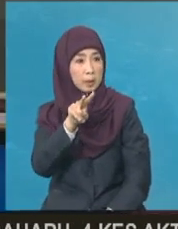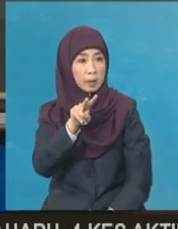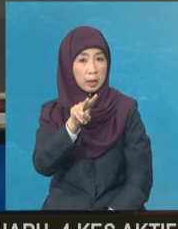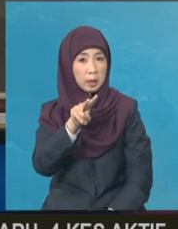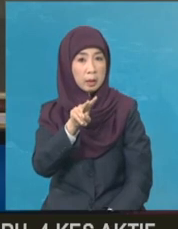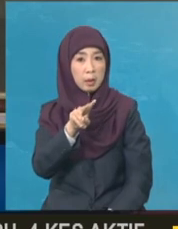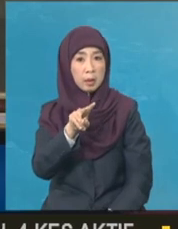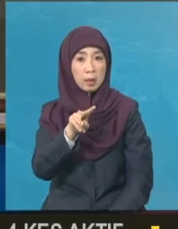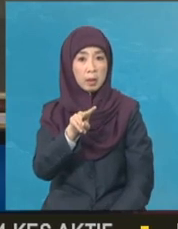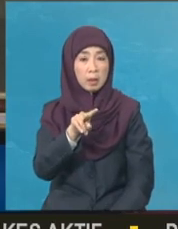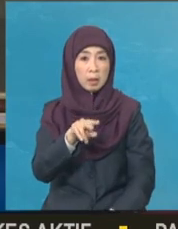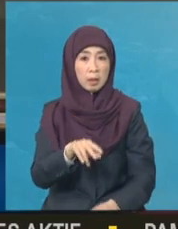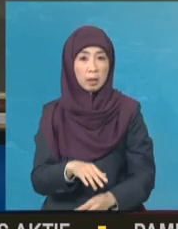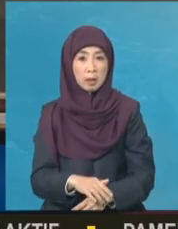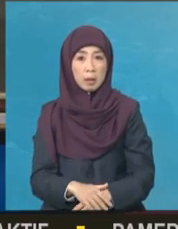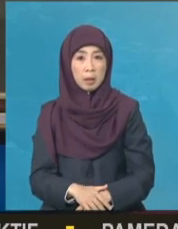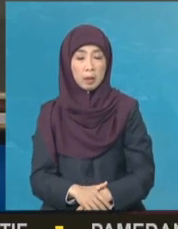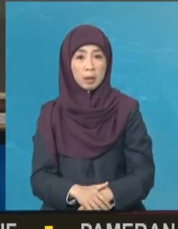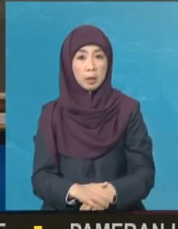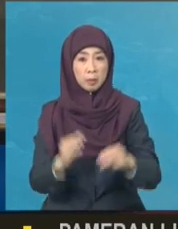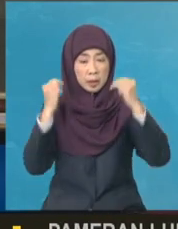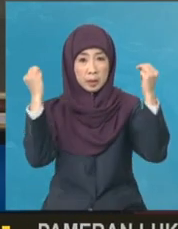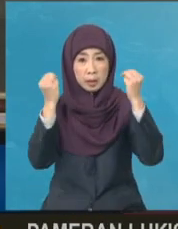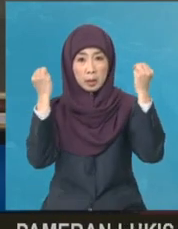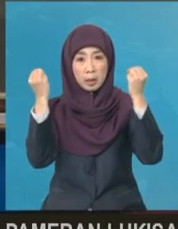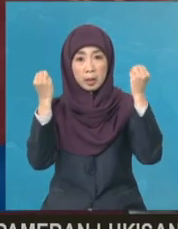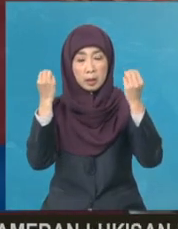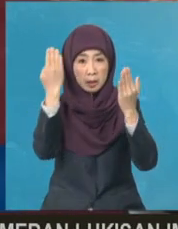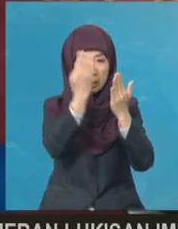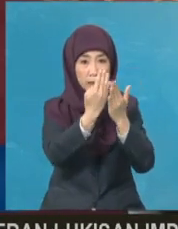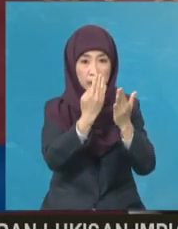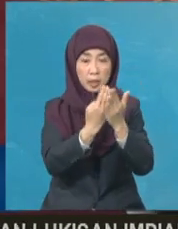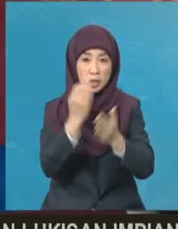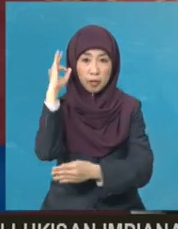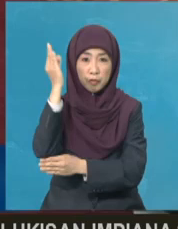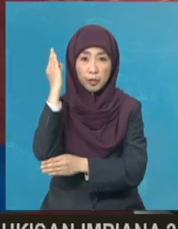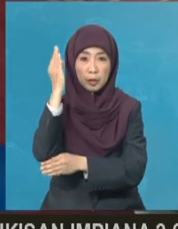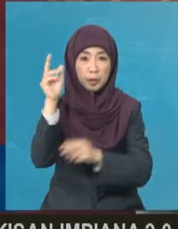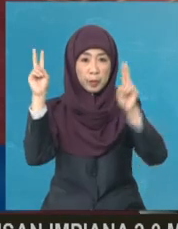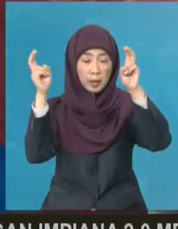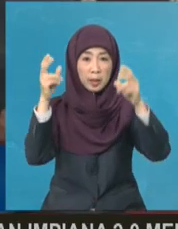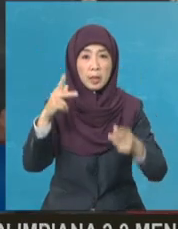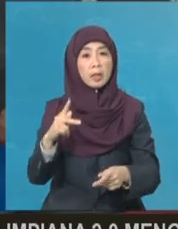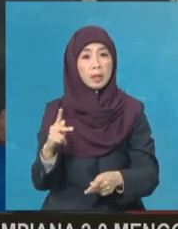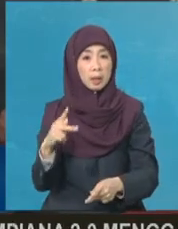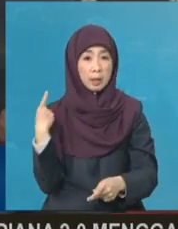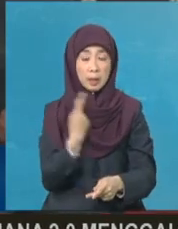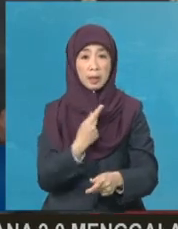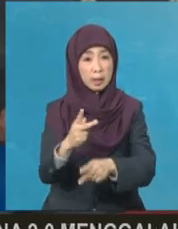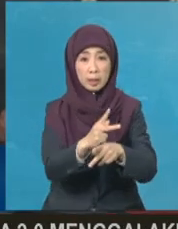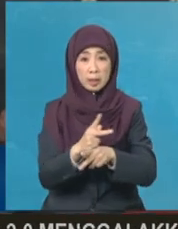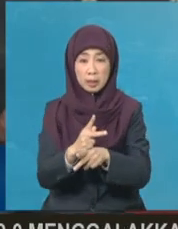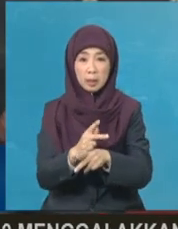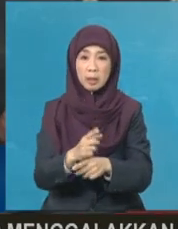ya gulon Marley Serikat dengan tiga sesi forumnya masih masih membaca jok kita jaga Allah